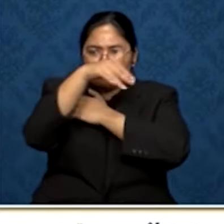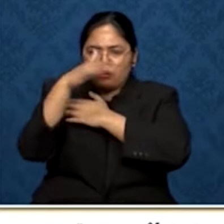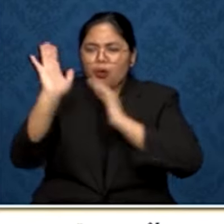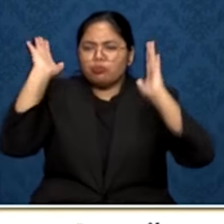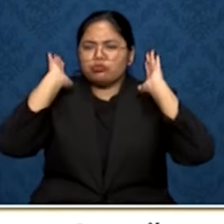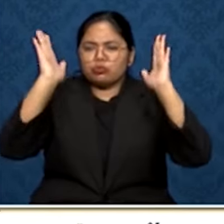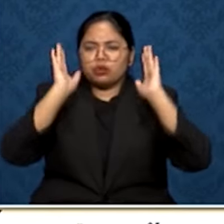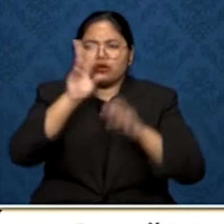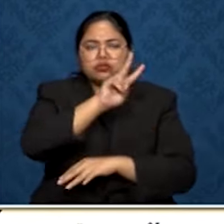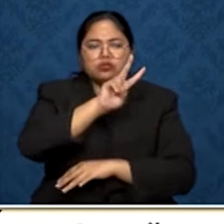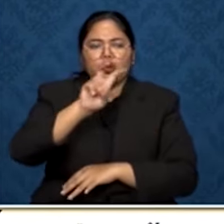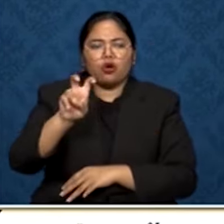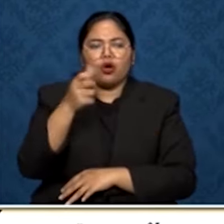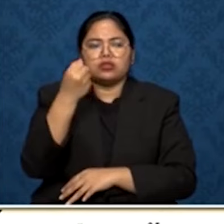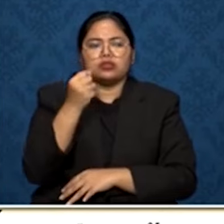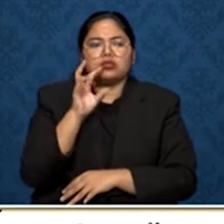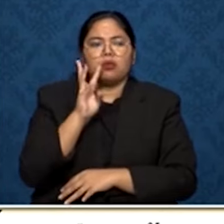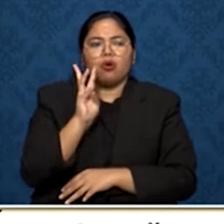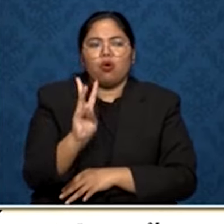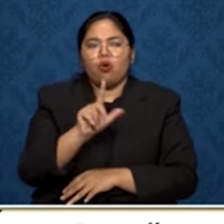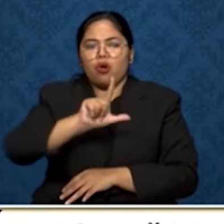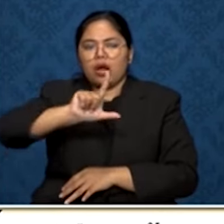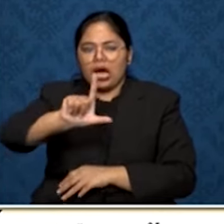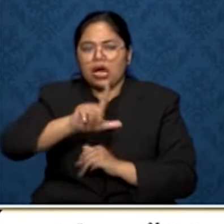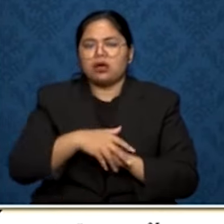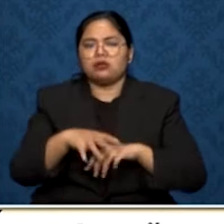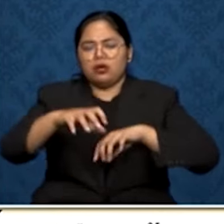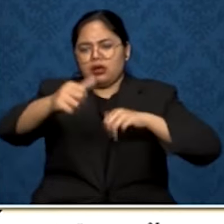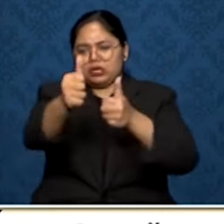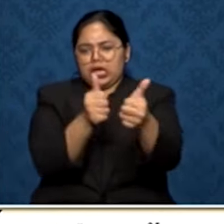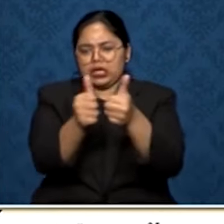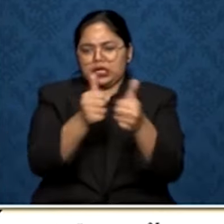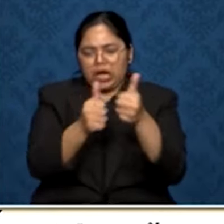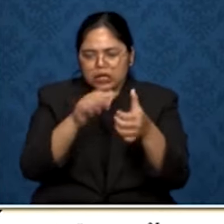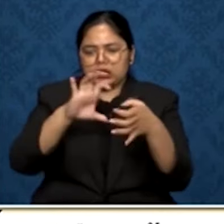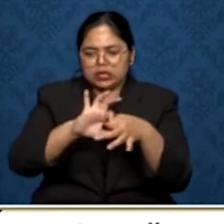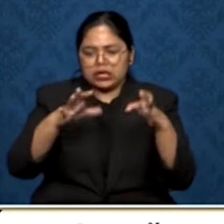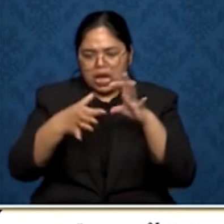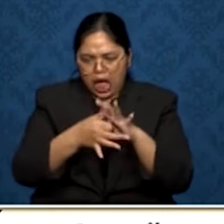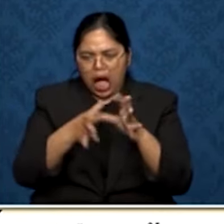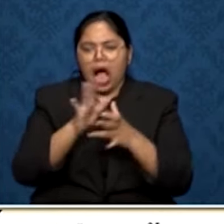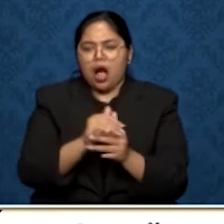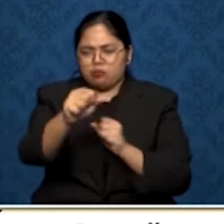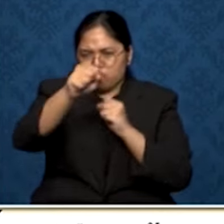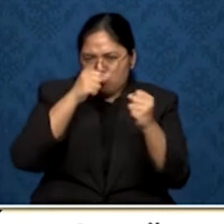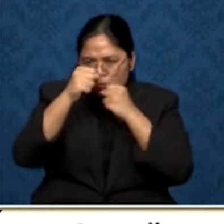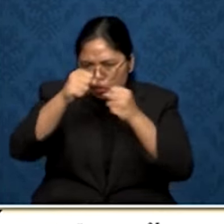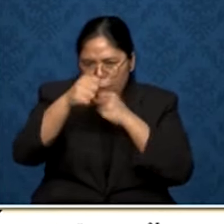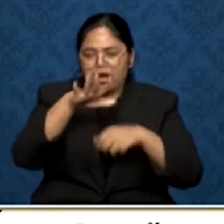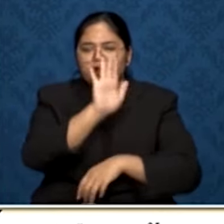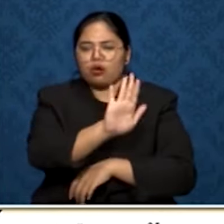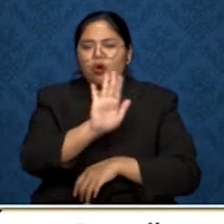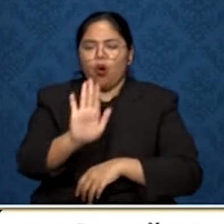6 ล้านบาทครงการจัดการแข่งขันกีรามวยไทยเพื่อ สร้างกระแสความตื่นตัว 17